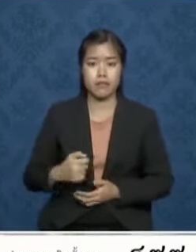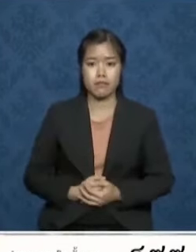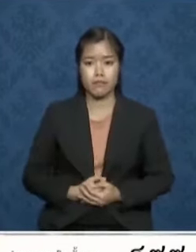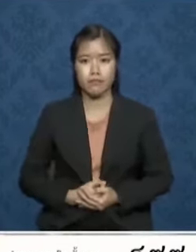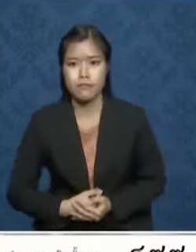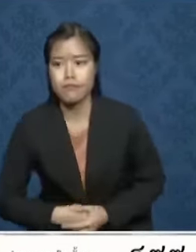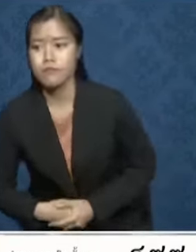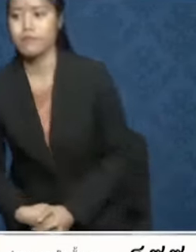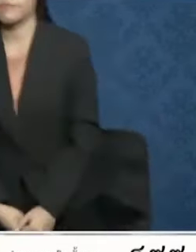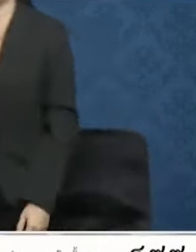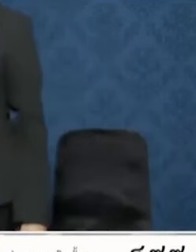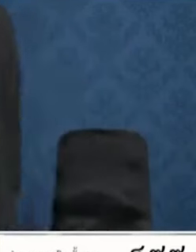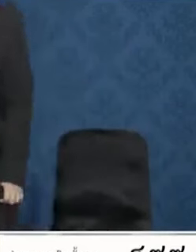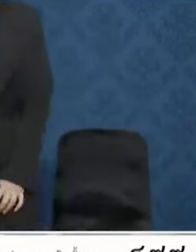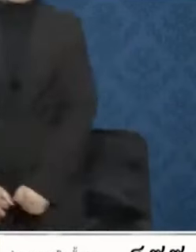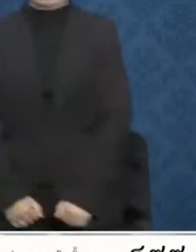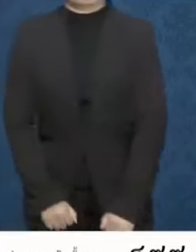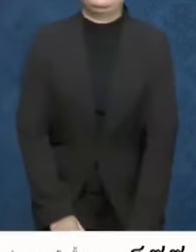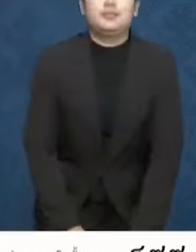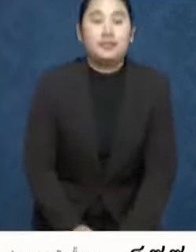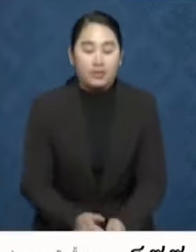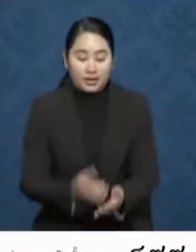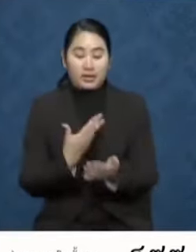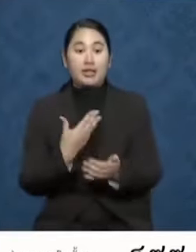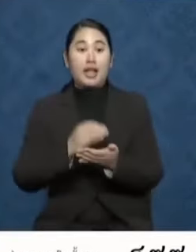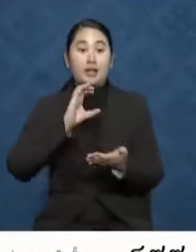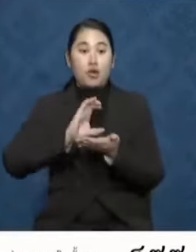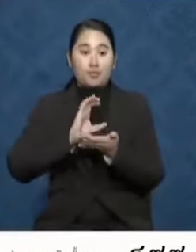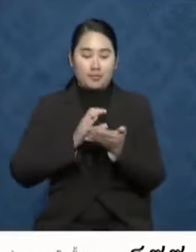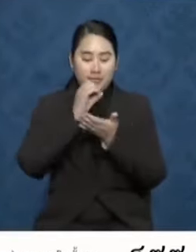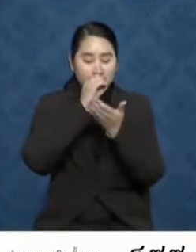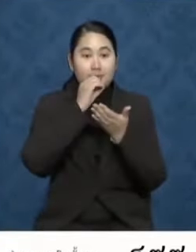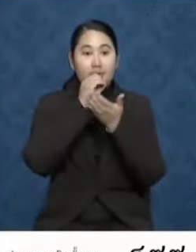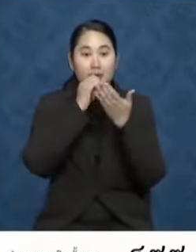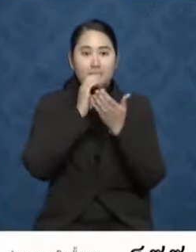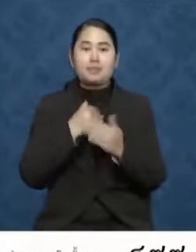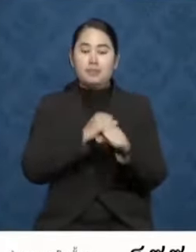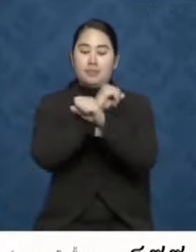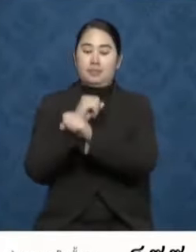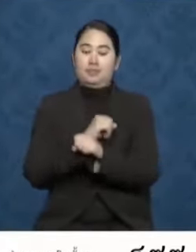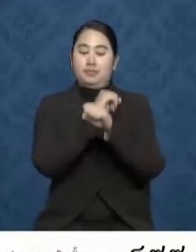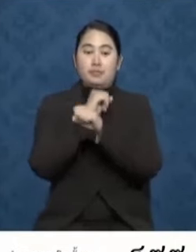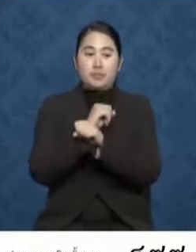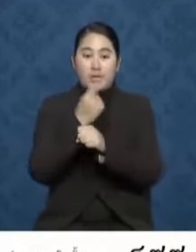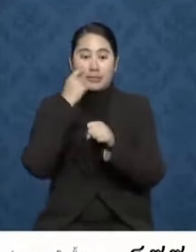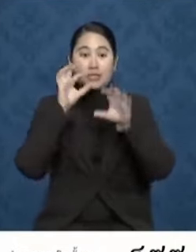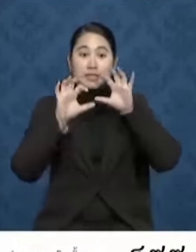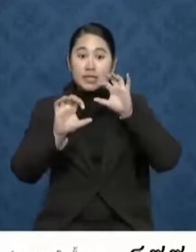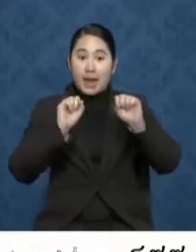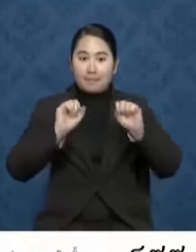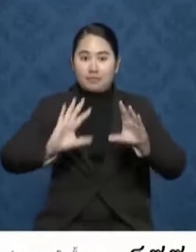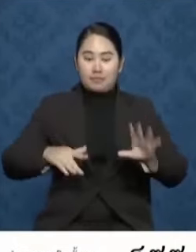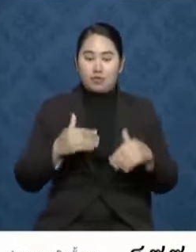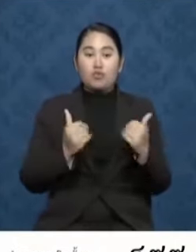ฮะนอกจากนี้ครับท่านประธานงบประมาณด้านยาเสพติดท่านจะป้องกันท่านจะปราบปรามท่านจะ